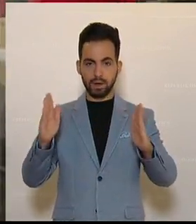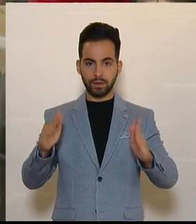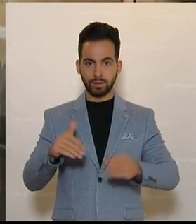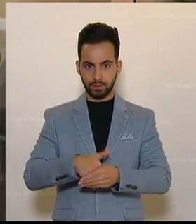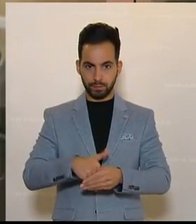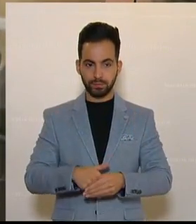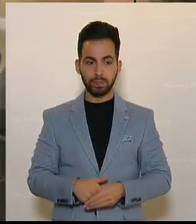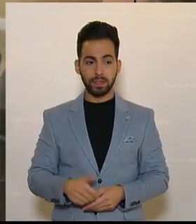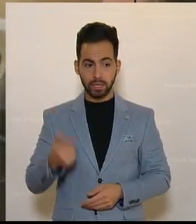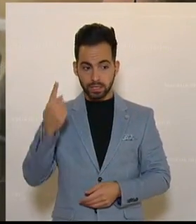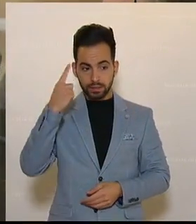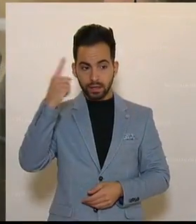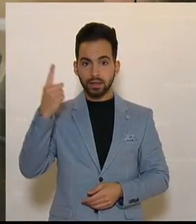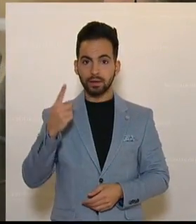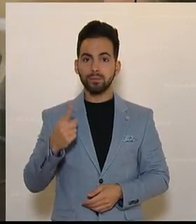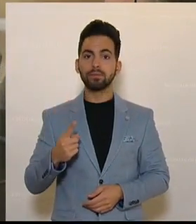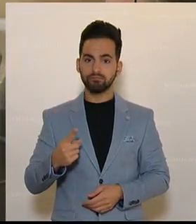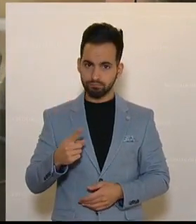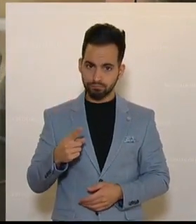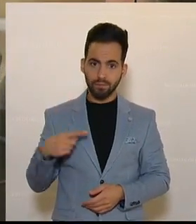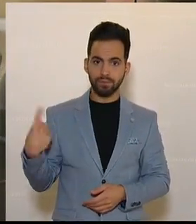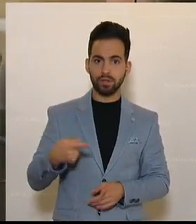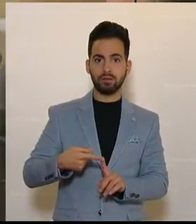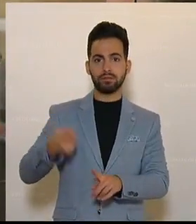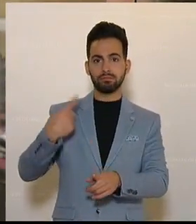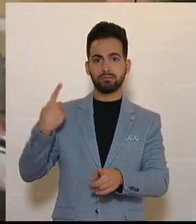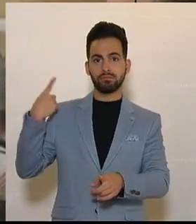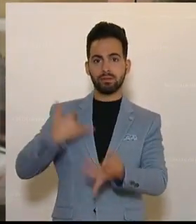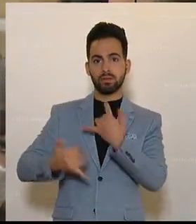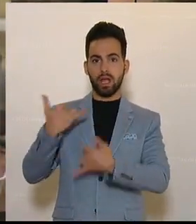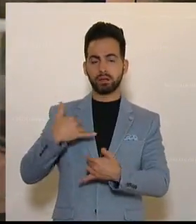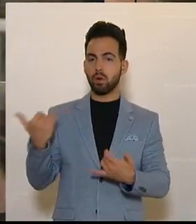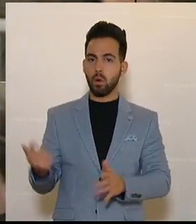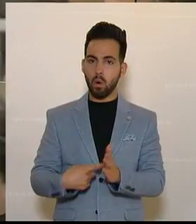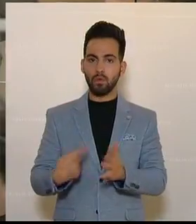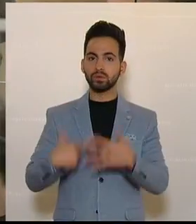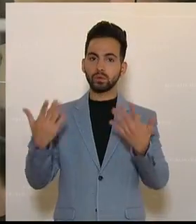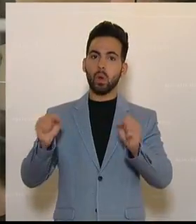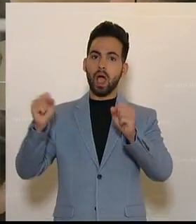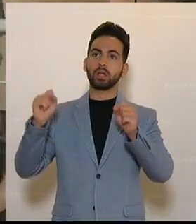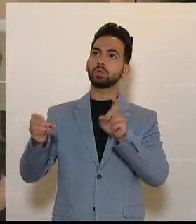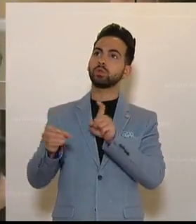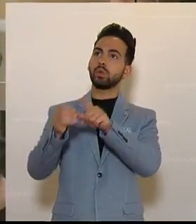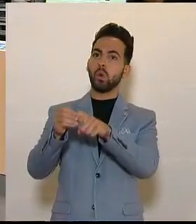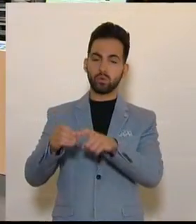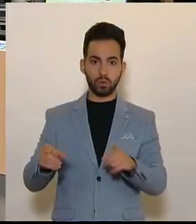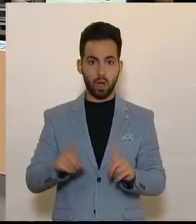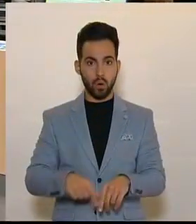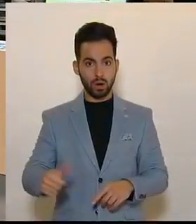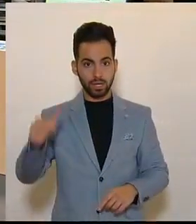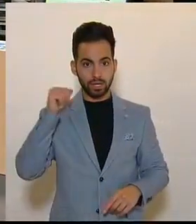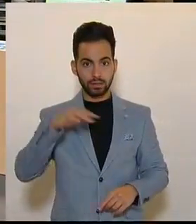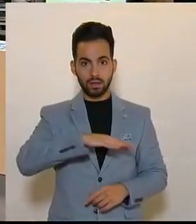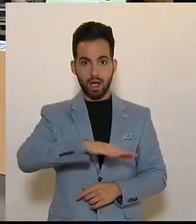20. Geburtstag versichert gearbeitet hat, wird am Ende des Tages beschlossen werden. Ich kann Ihnen vielleicht